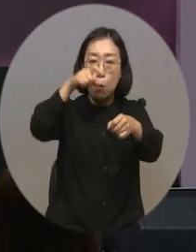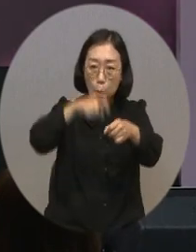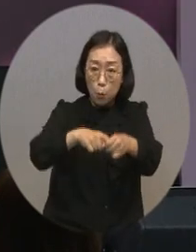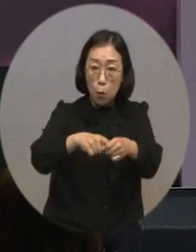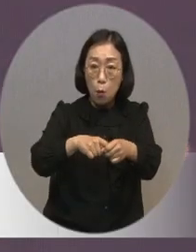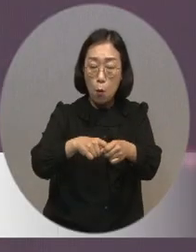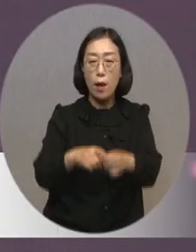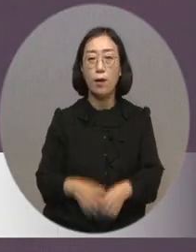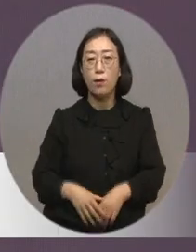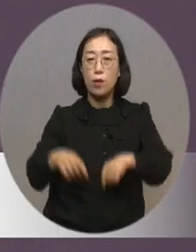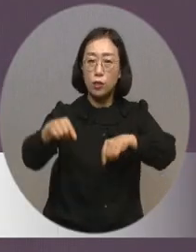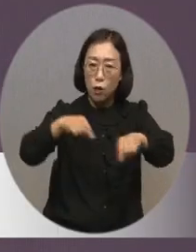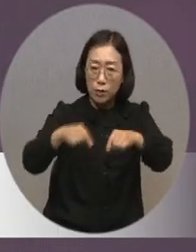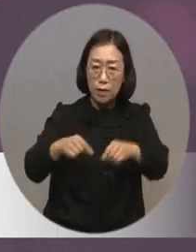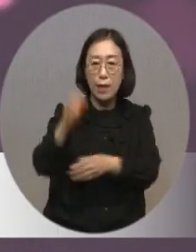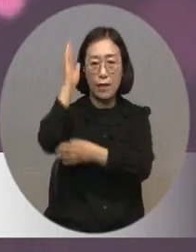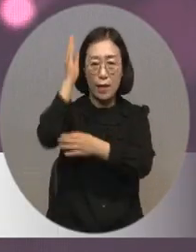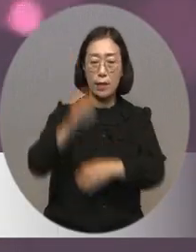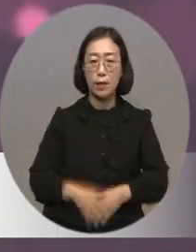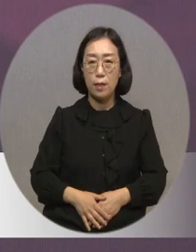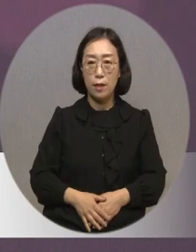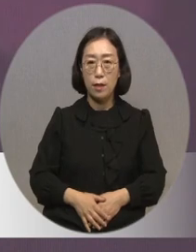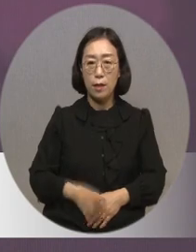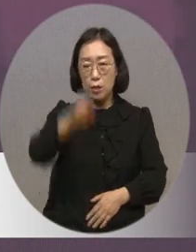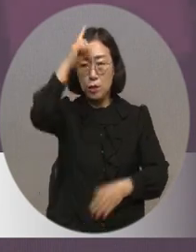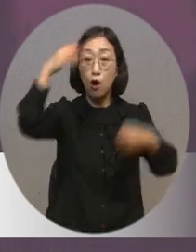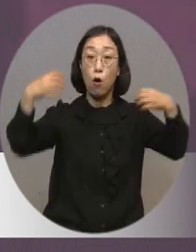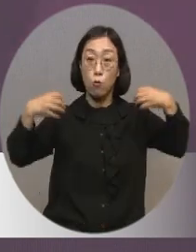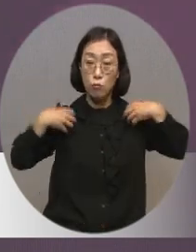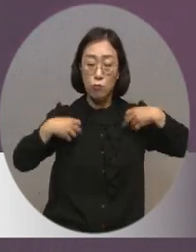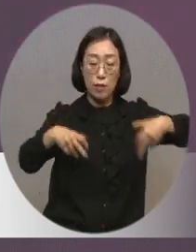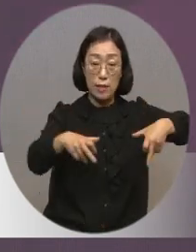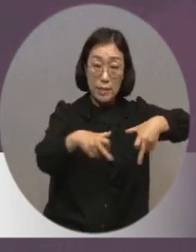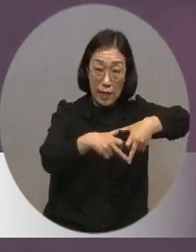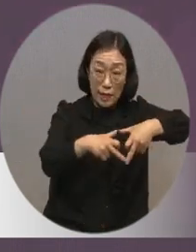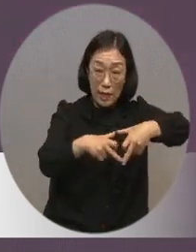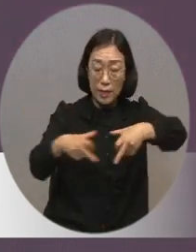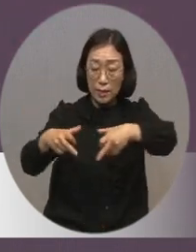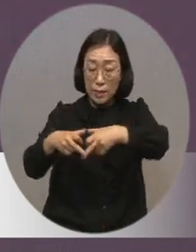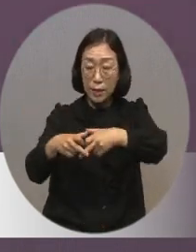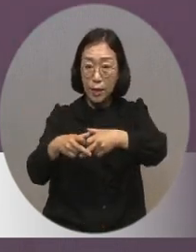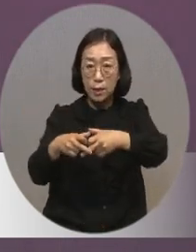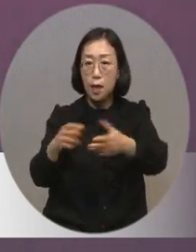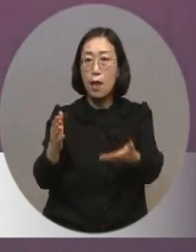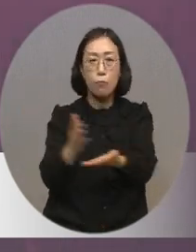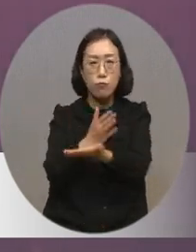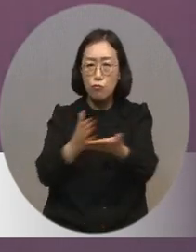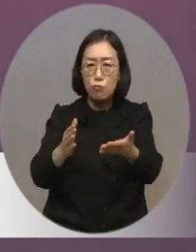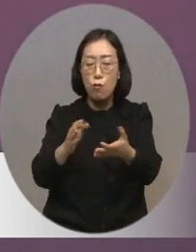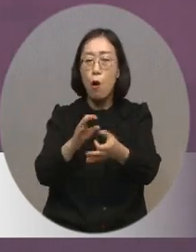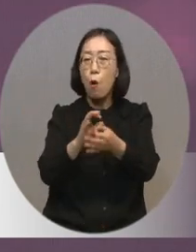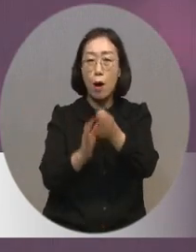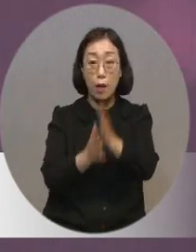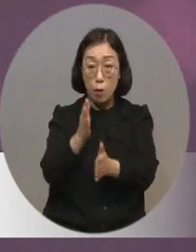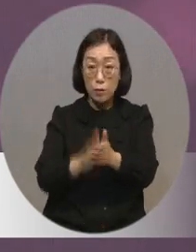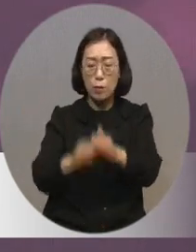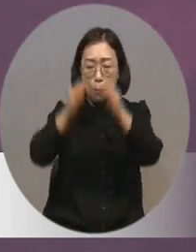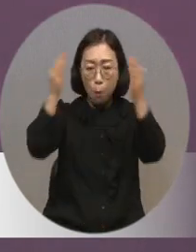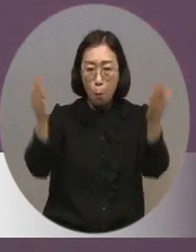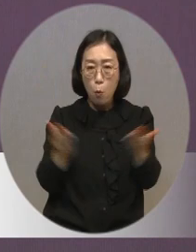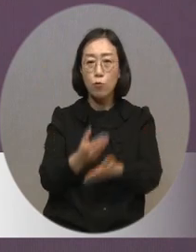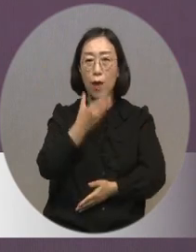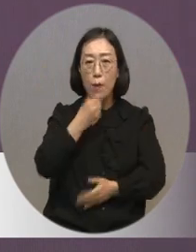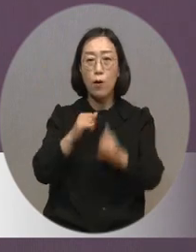밝혔습니다. 우리 정부는 장애인과 비장애인의 구별이 없는 모두가 행복한